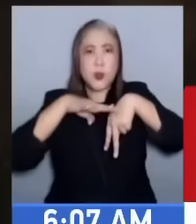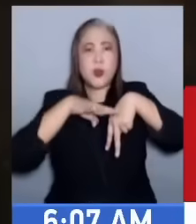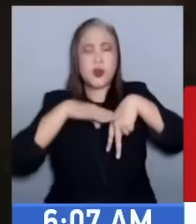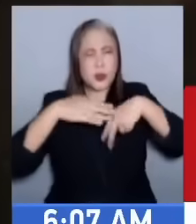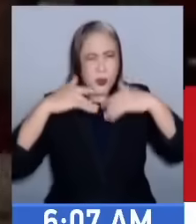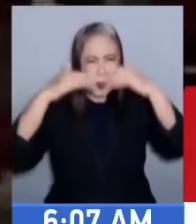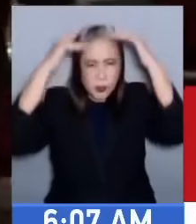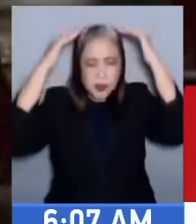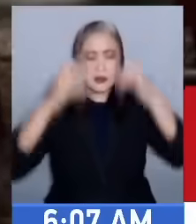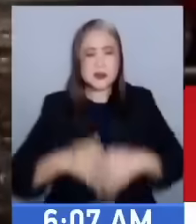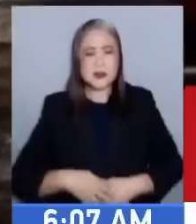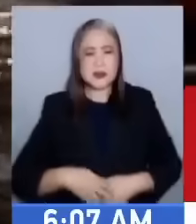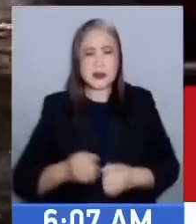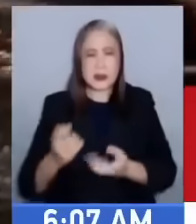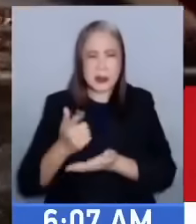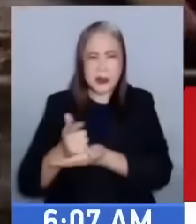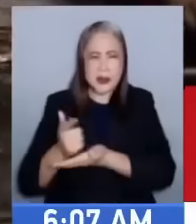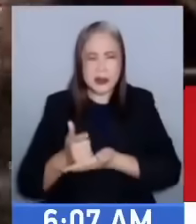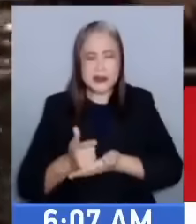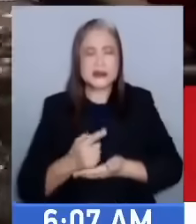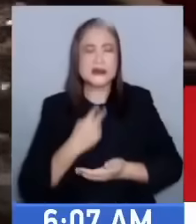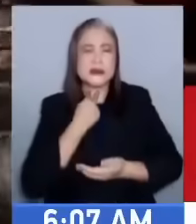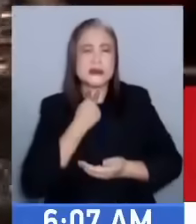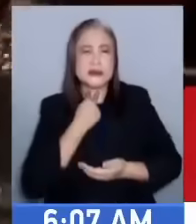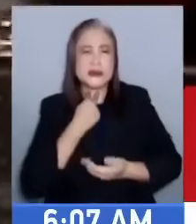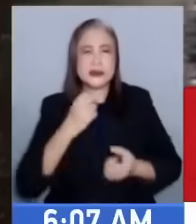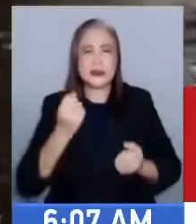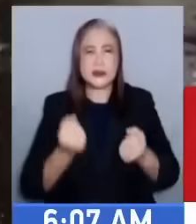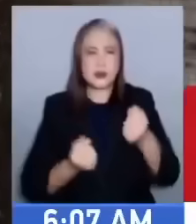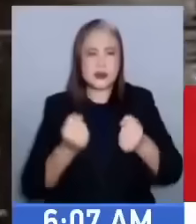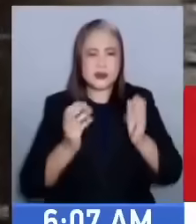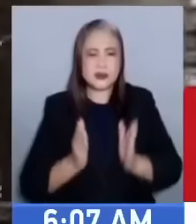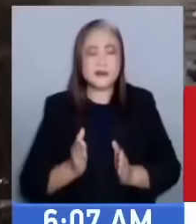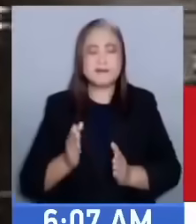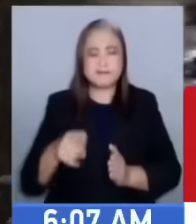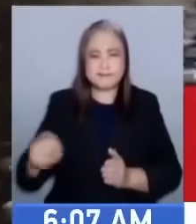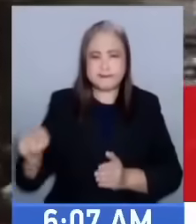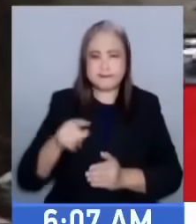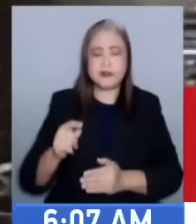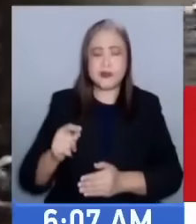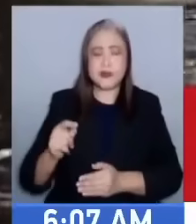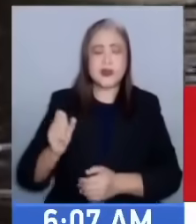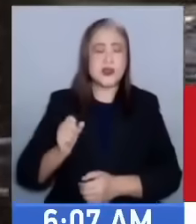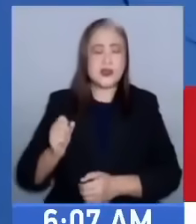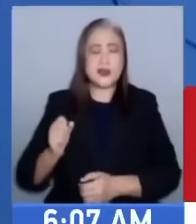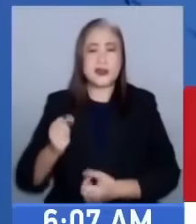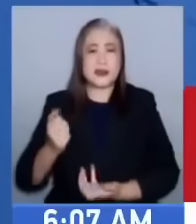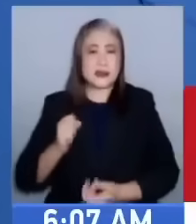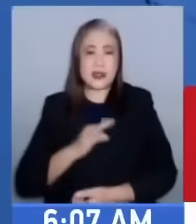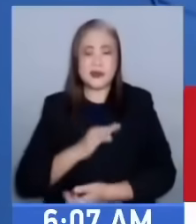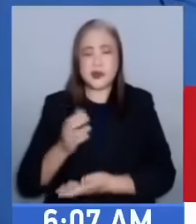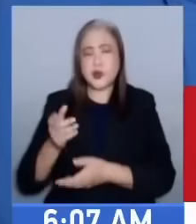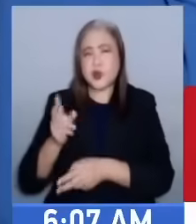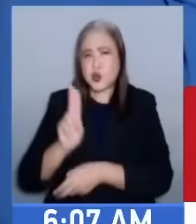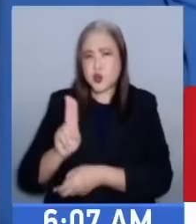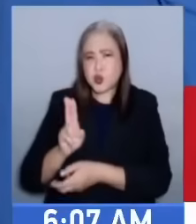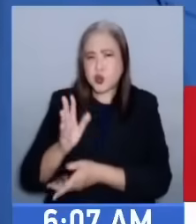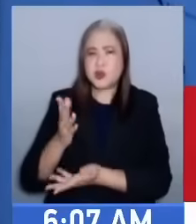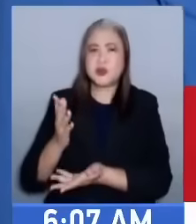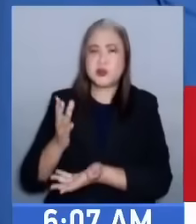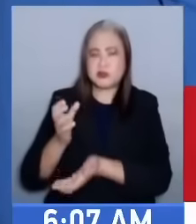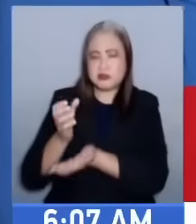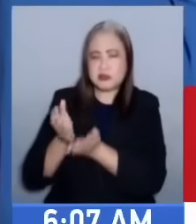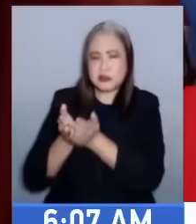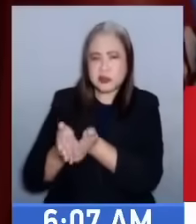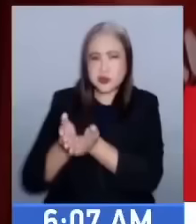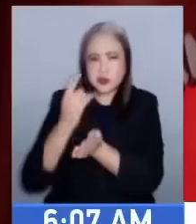motorista kaya gumamit na ng bangka ang mga autoridad para masundo ang mga stranded na commuter isa sa kanila si JN na pauwi